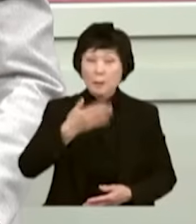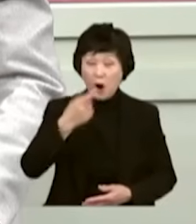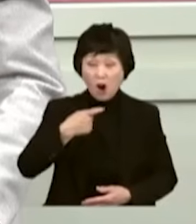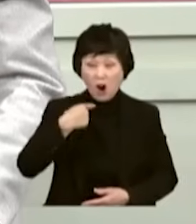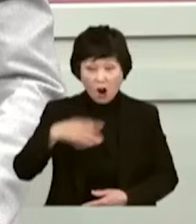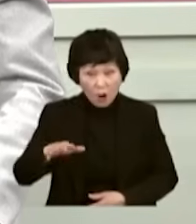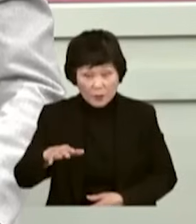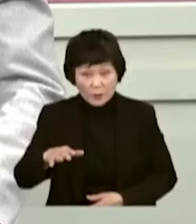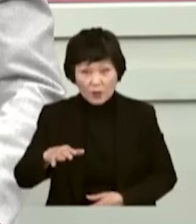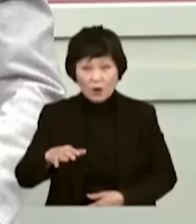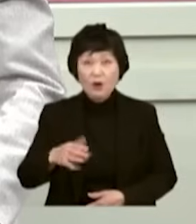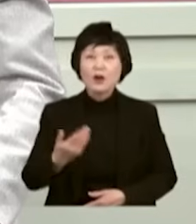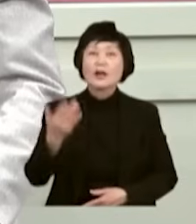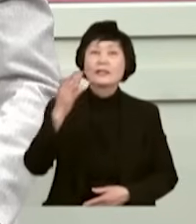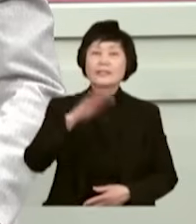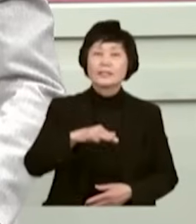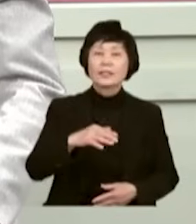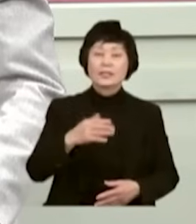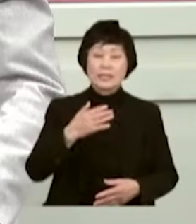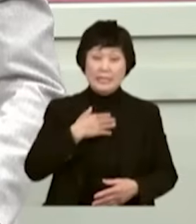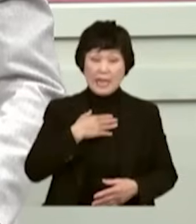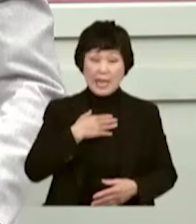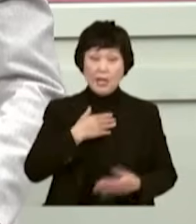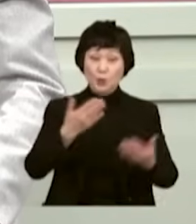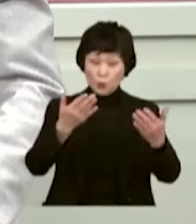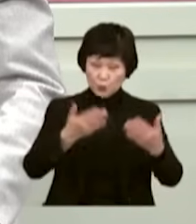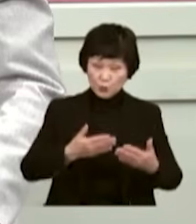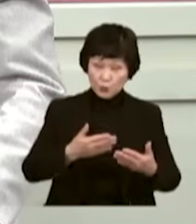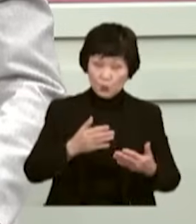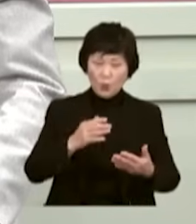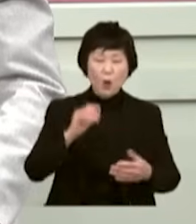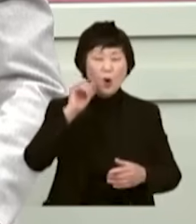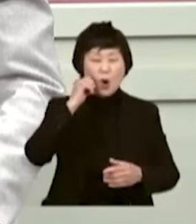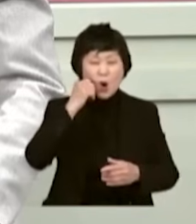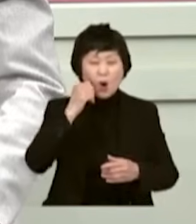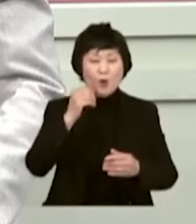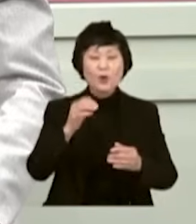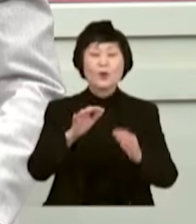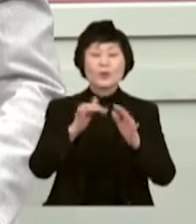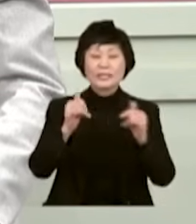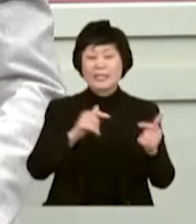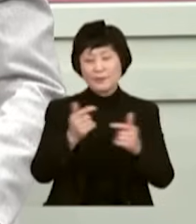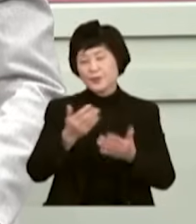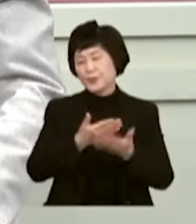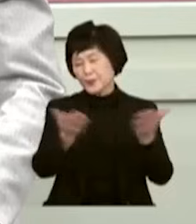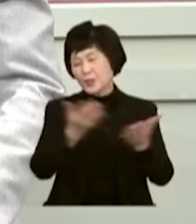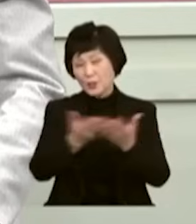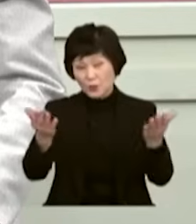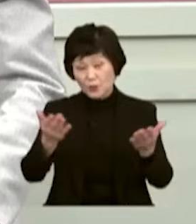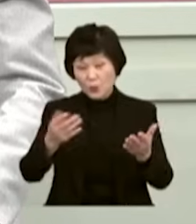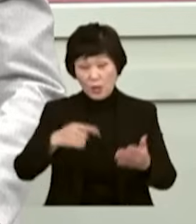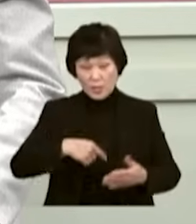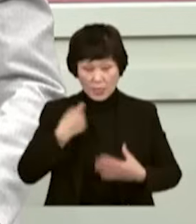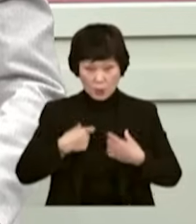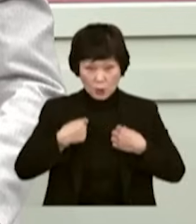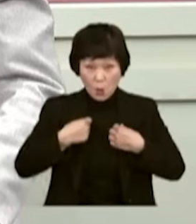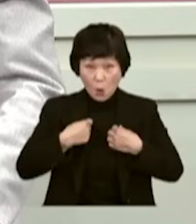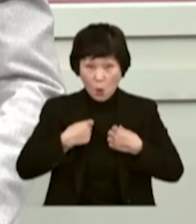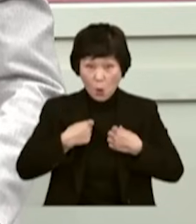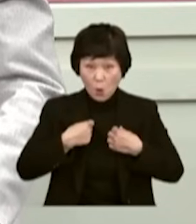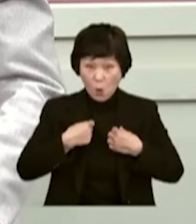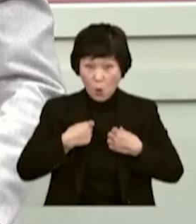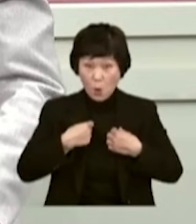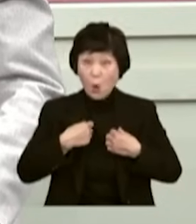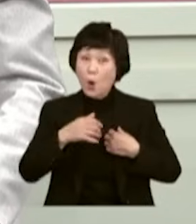싸가주면 저뿐만 아니라 이렇게 좀 어려운 친구들 다 나눠주고 본인은 먹지도 않고 옷 같은 것도 이렇게 겨울에 좋은 옷 입고 오면은 그 좀